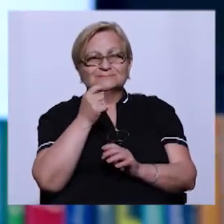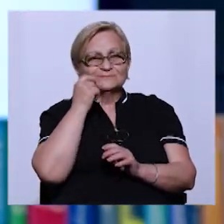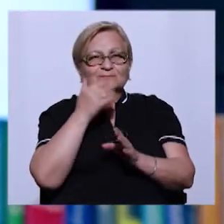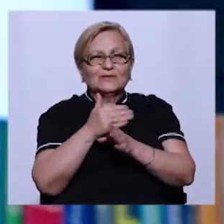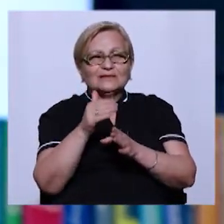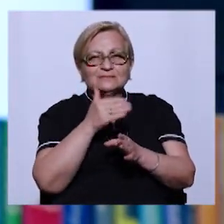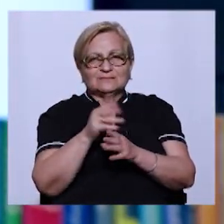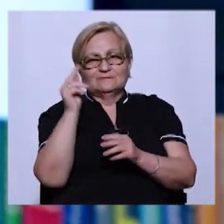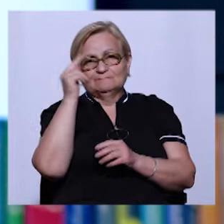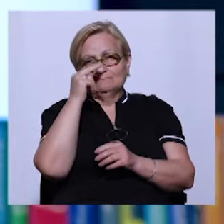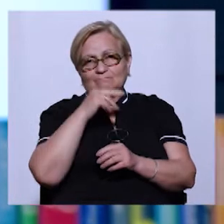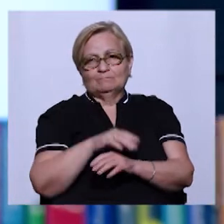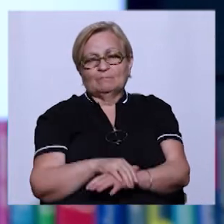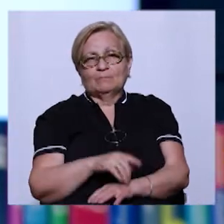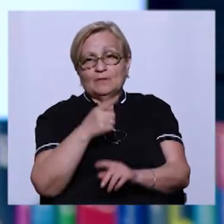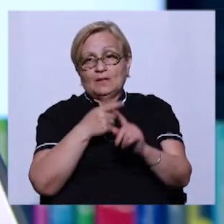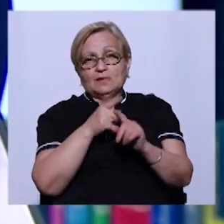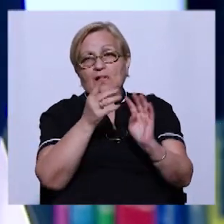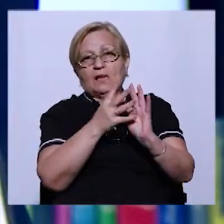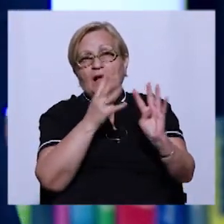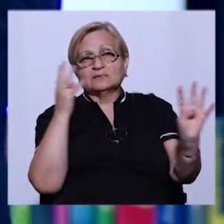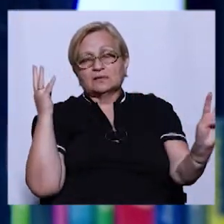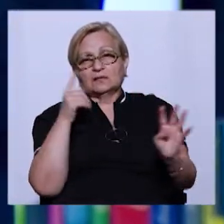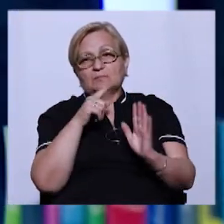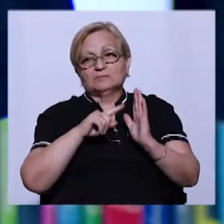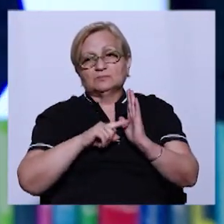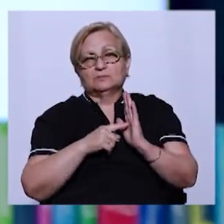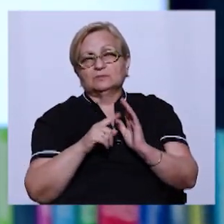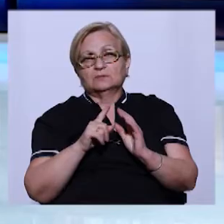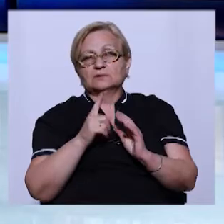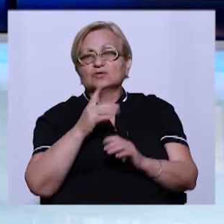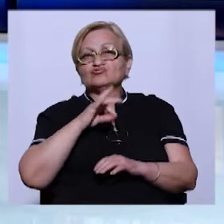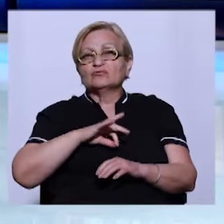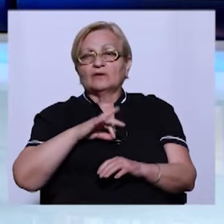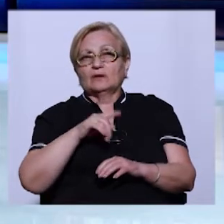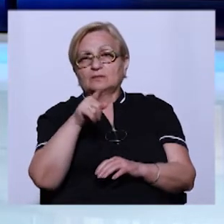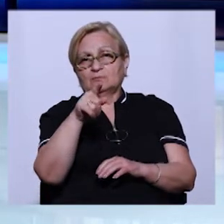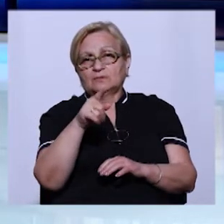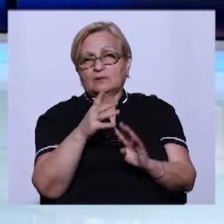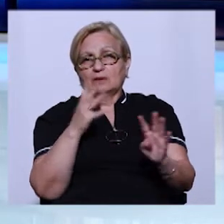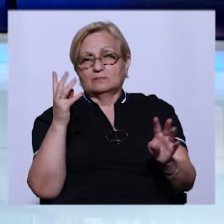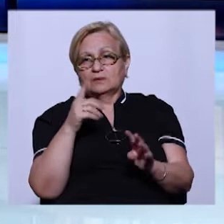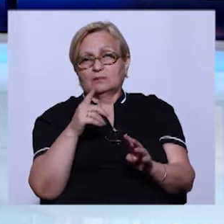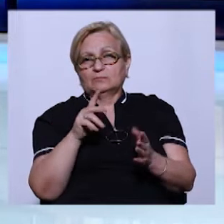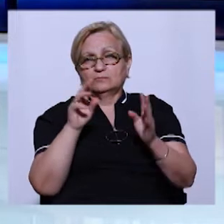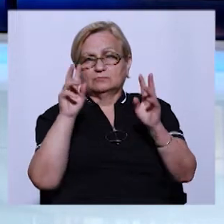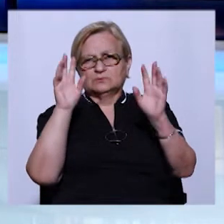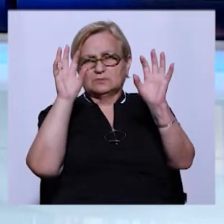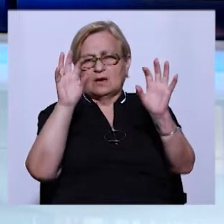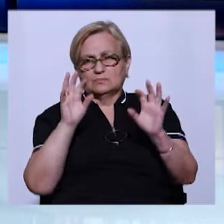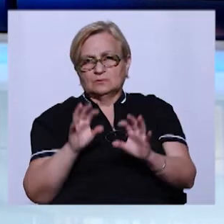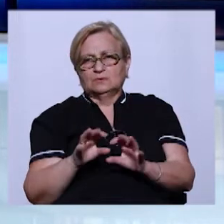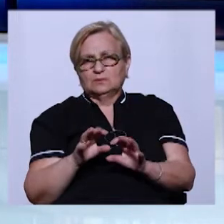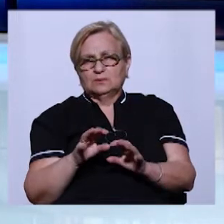საჭიროდ. მას განრიგებადობის კანონი გამრავლების და რაში ვიყენებ ახლა ამ განრიგებადობის კანონს რა. მე